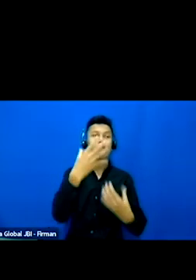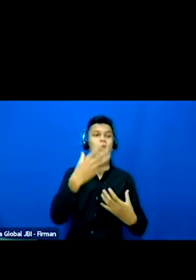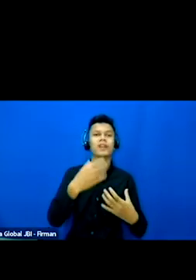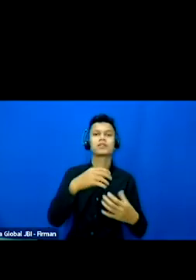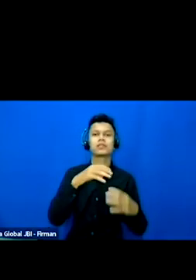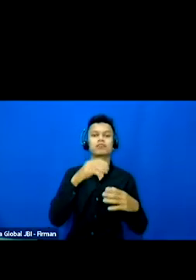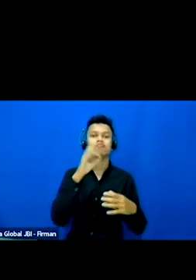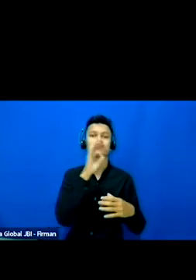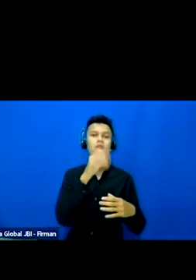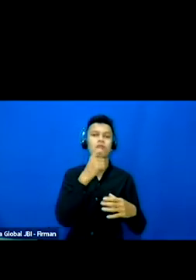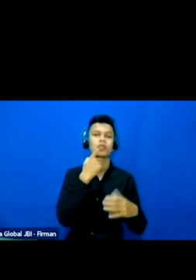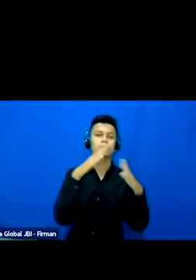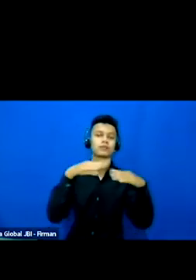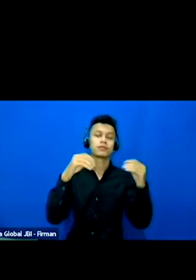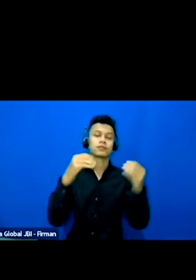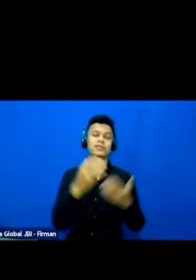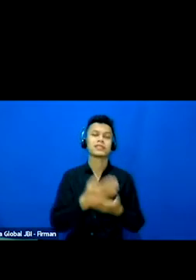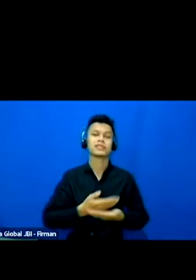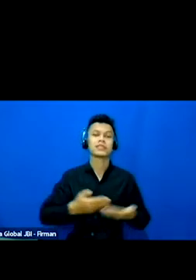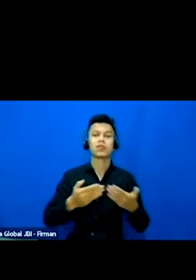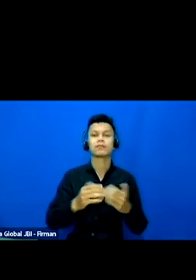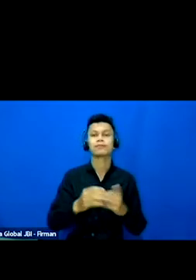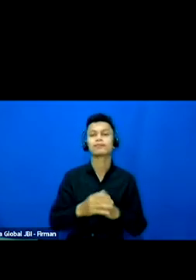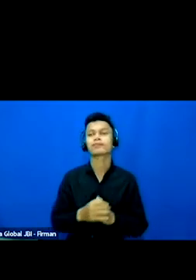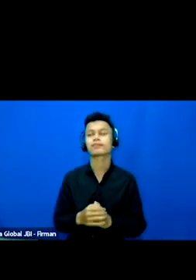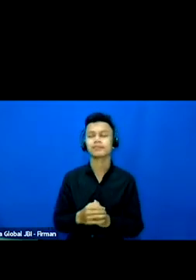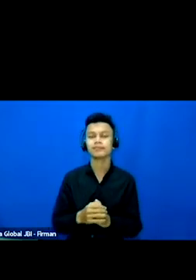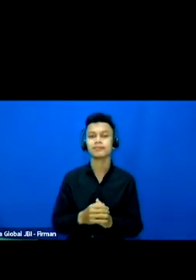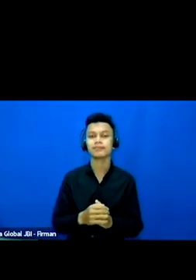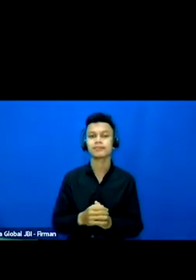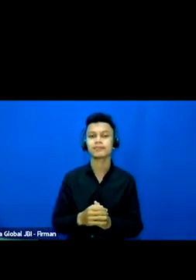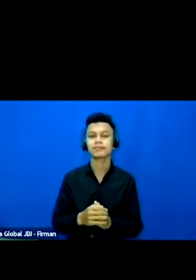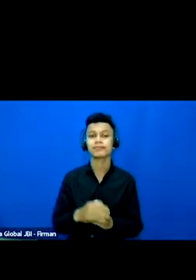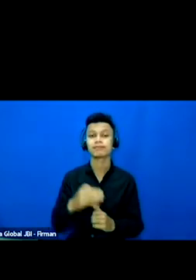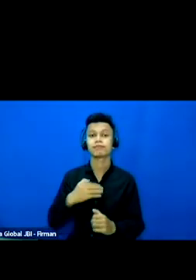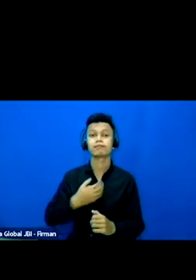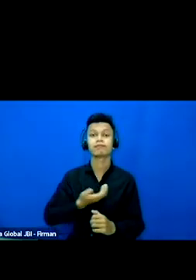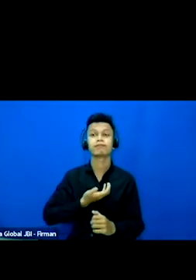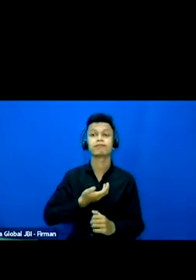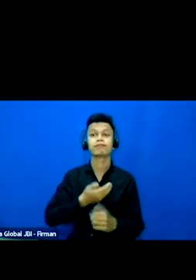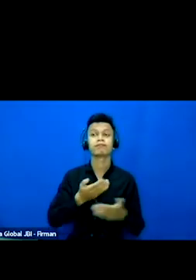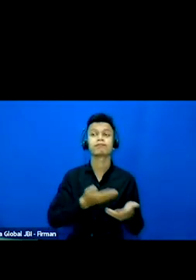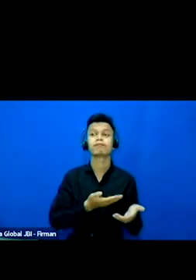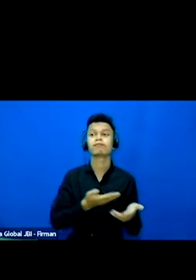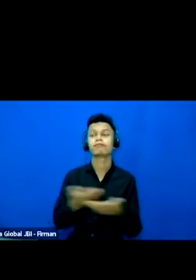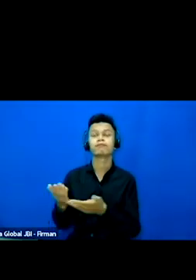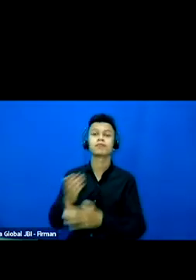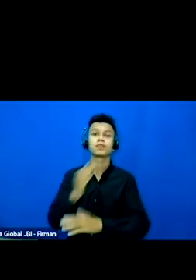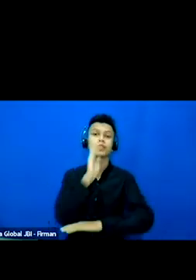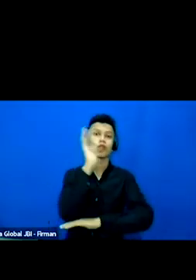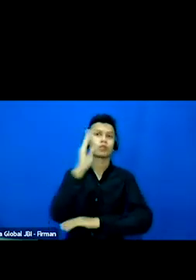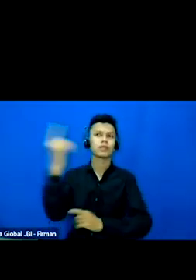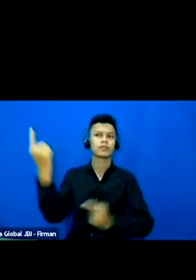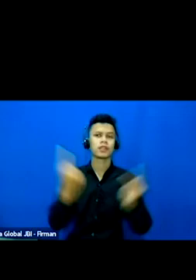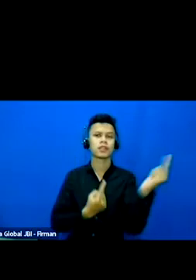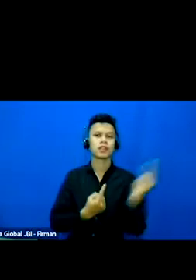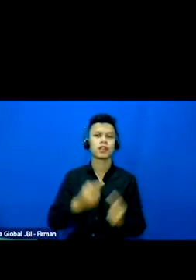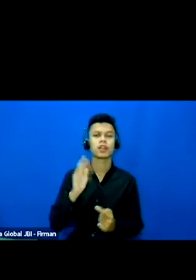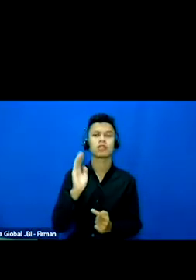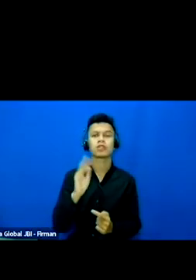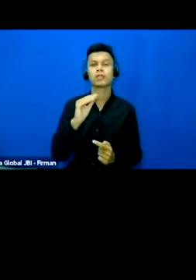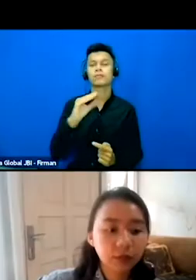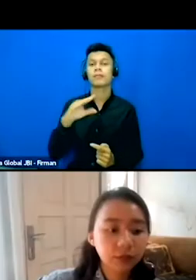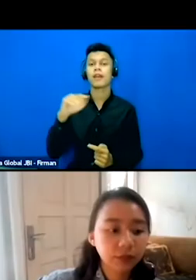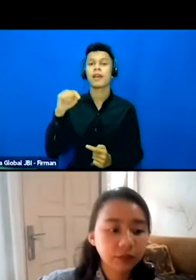dan berdoa melalui Israel akan segera mengusut tengah-tengah gue tuh hadir pada hari